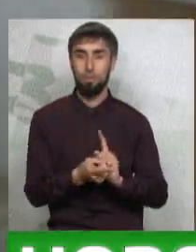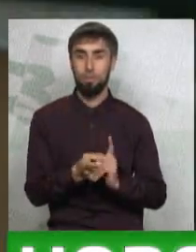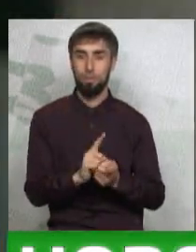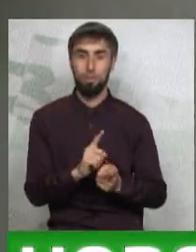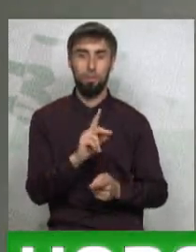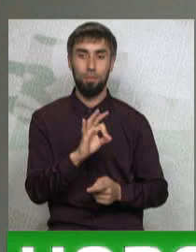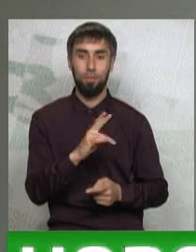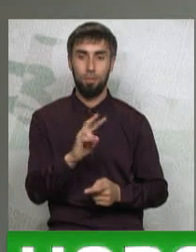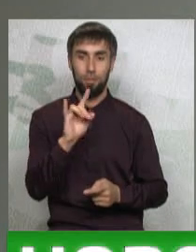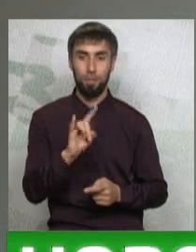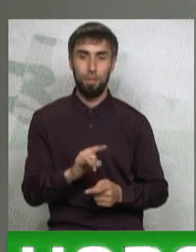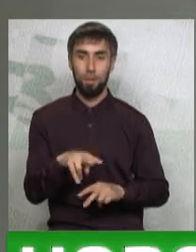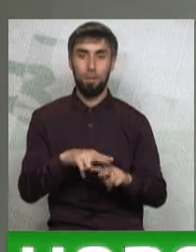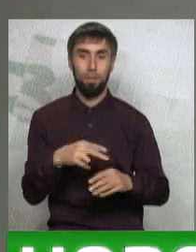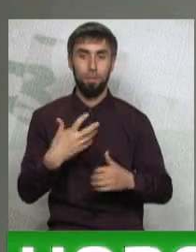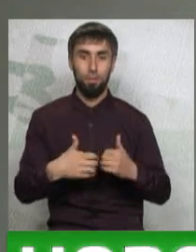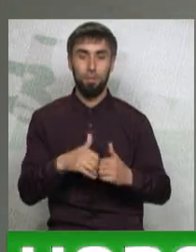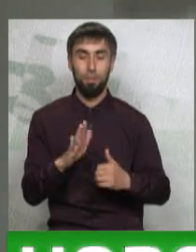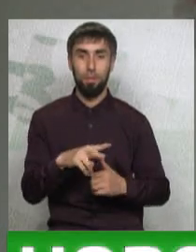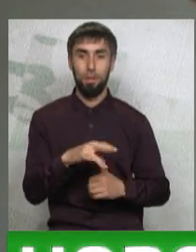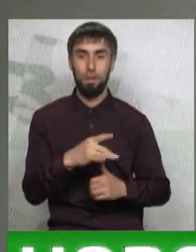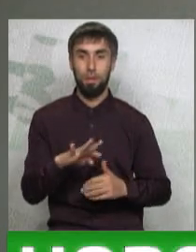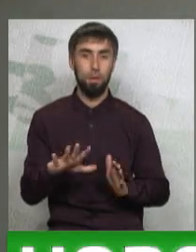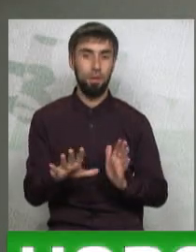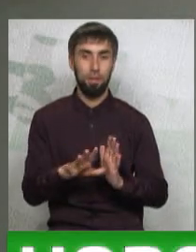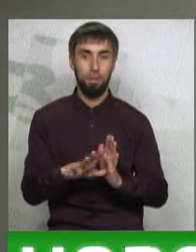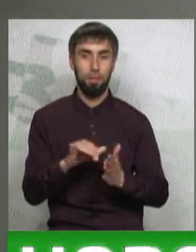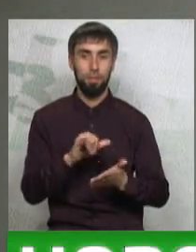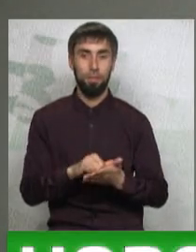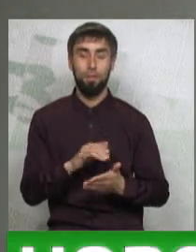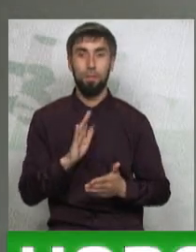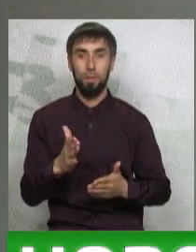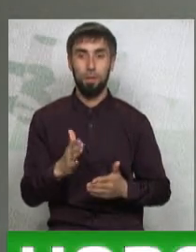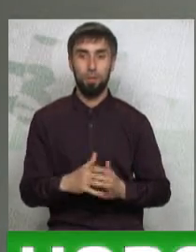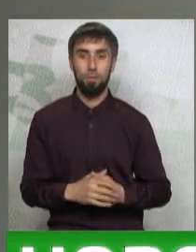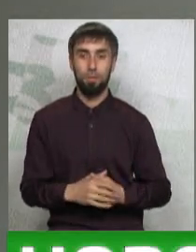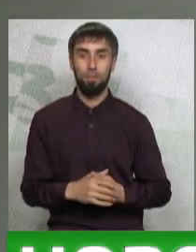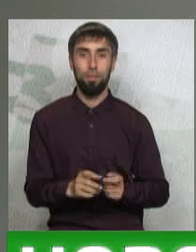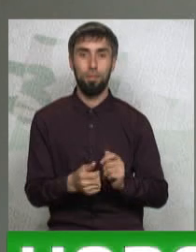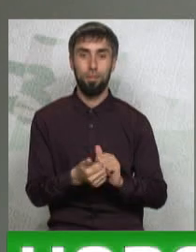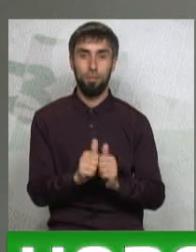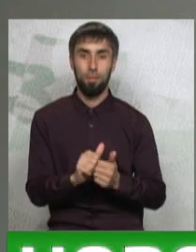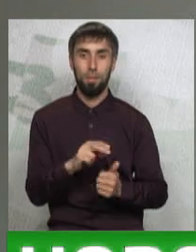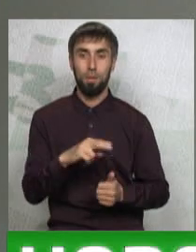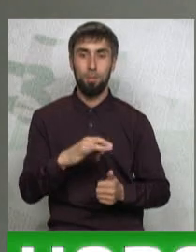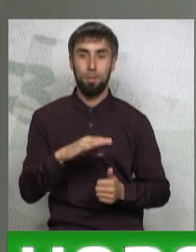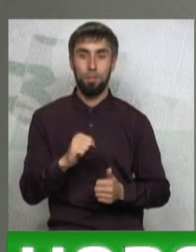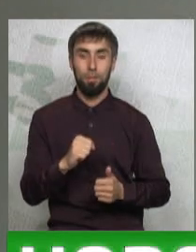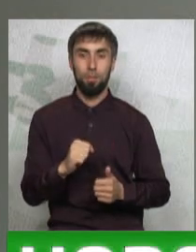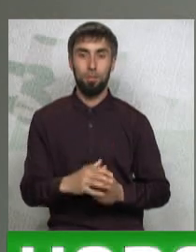окон. Здесь посередине будет линия электричества прокладывать, будет меняться парты, ну,